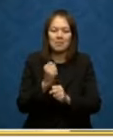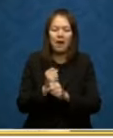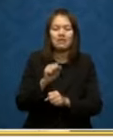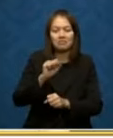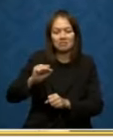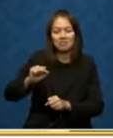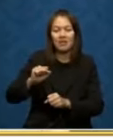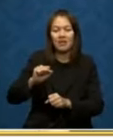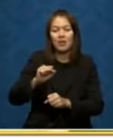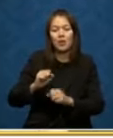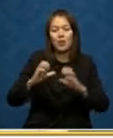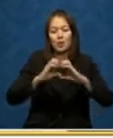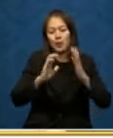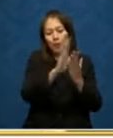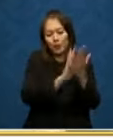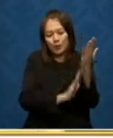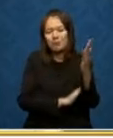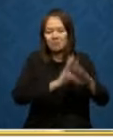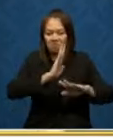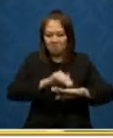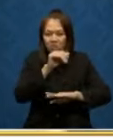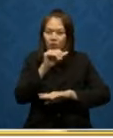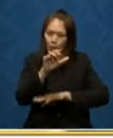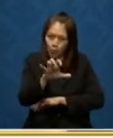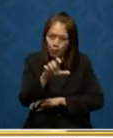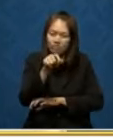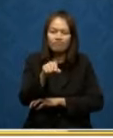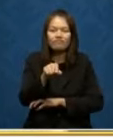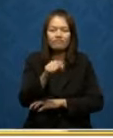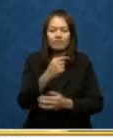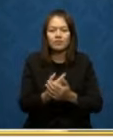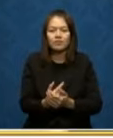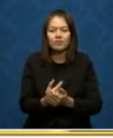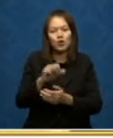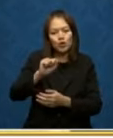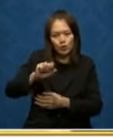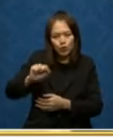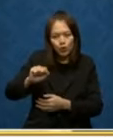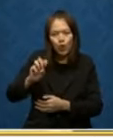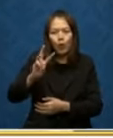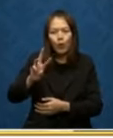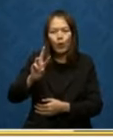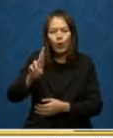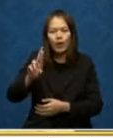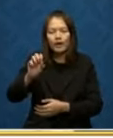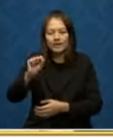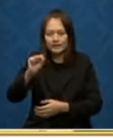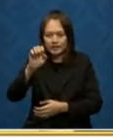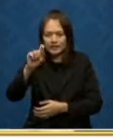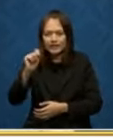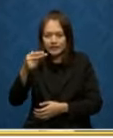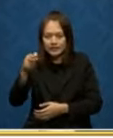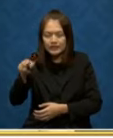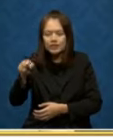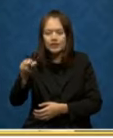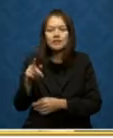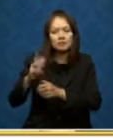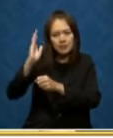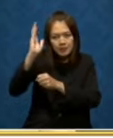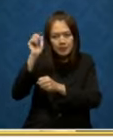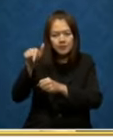ภูมิใจไทยเนี่ยที่มีความเชี่ยวชาญเรื่องกุ้งเดี๋ยวก็ท่านส.สวรสิทธิ์เลี้ยงประสิทธิ์แล้วก็